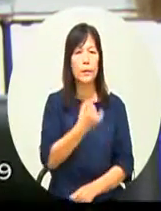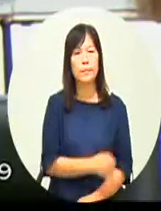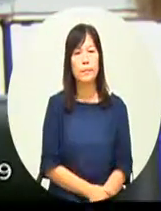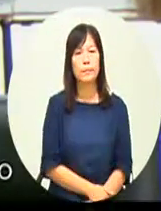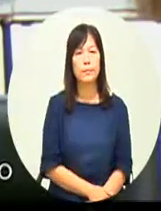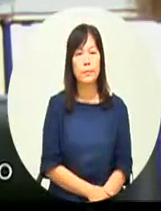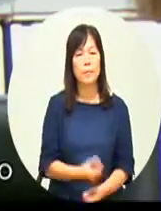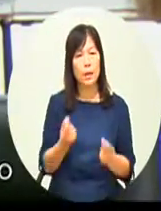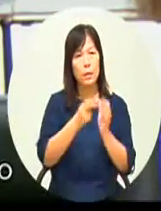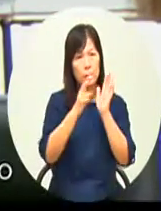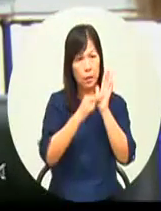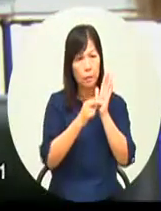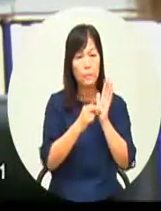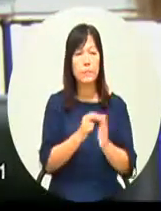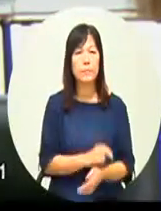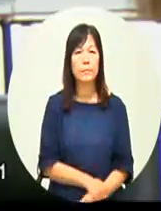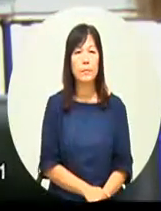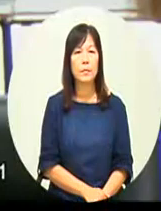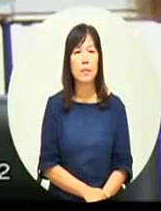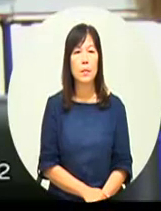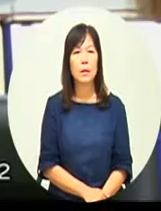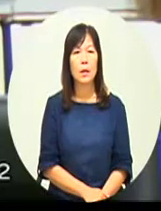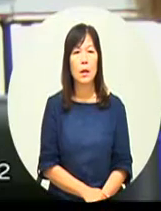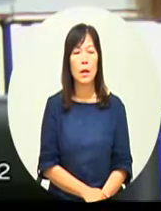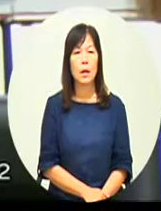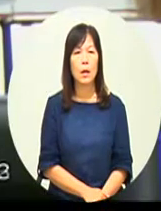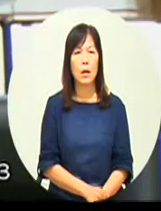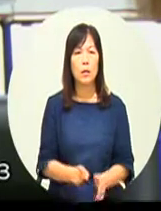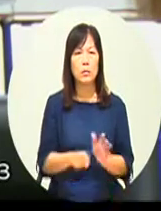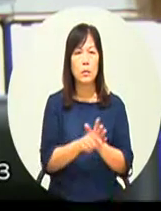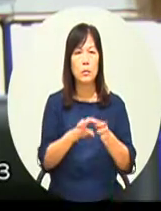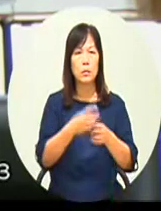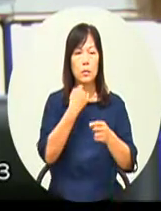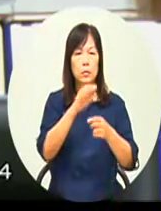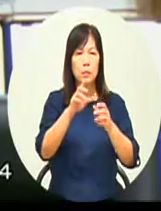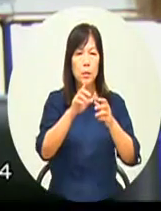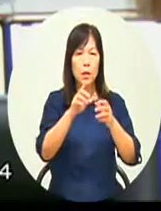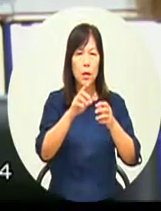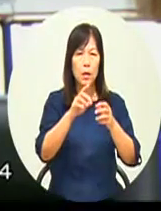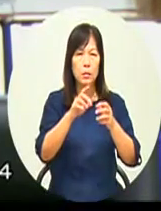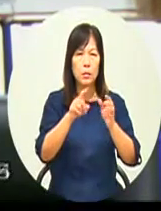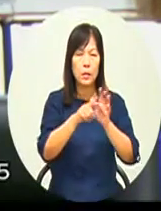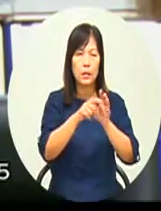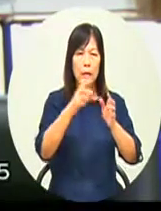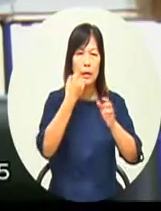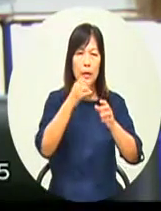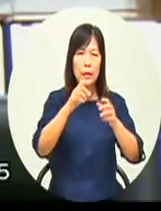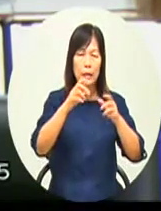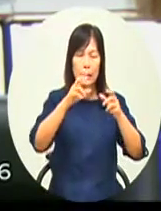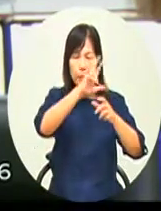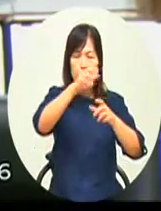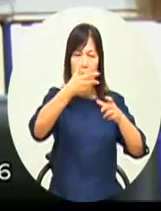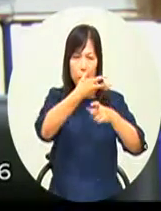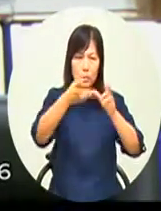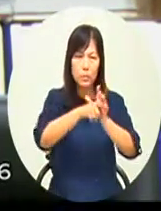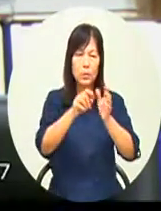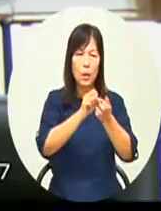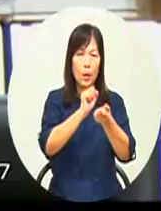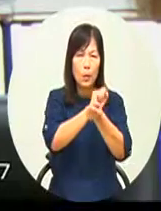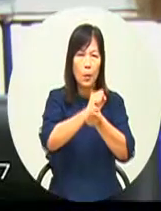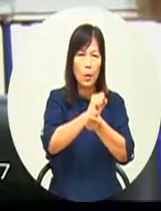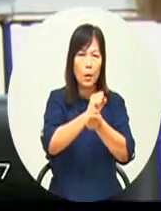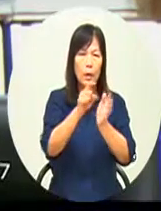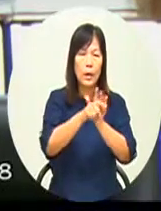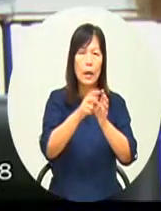比如说李官、中之官、天使、快木群、